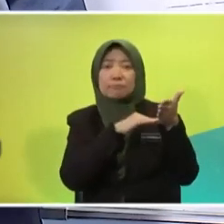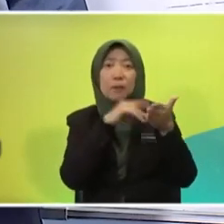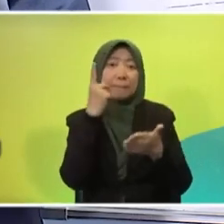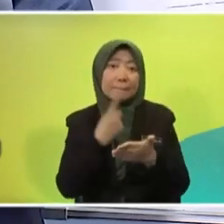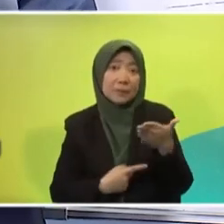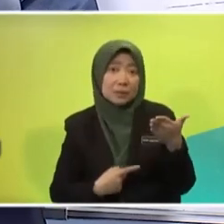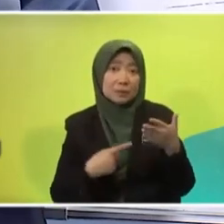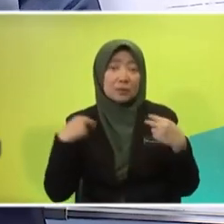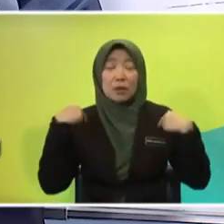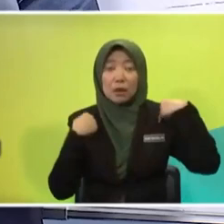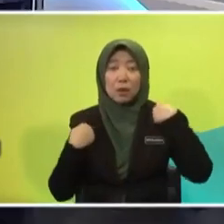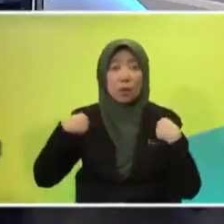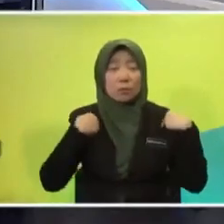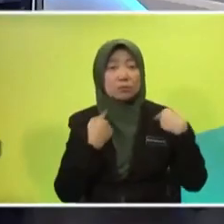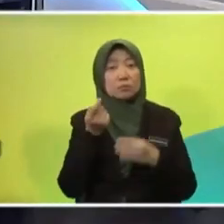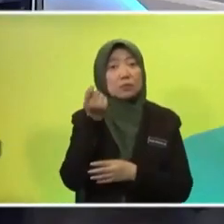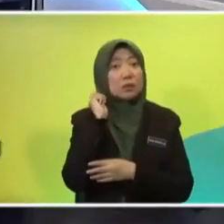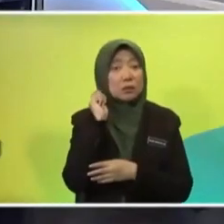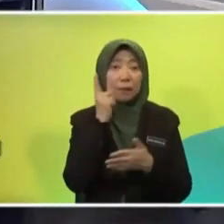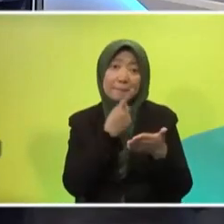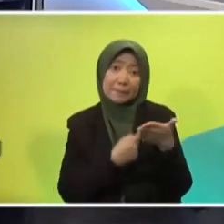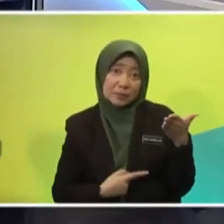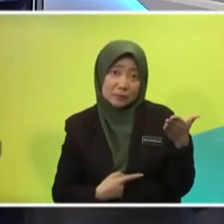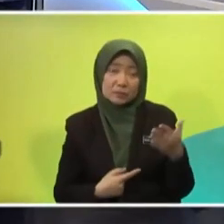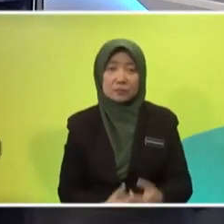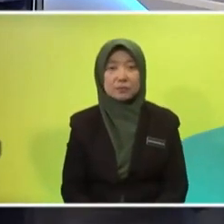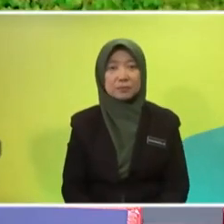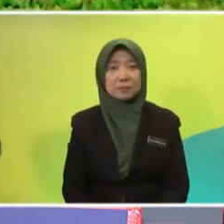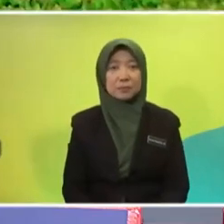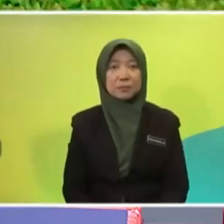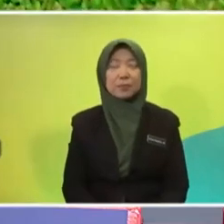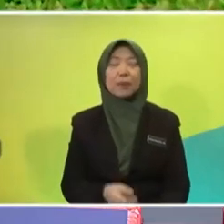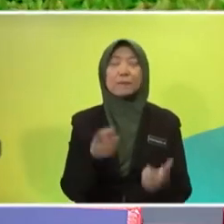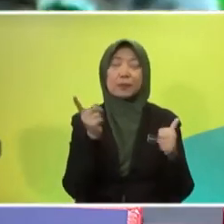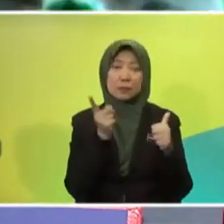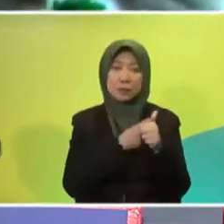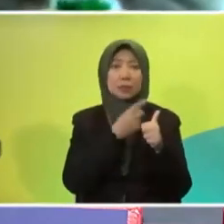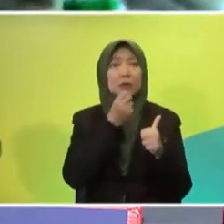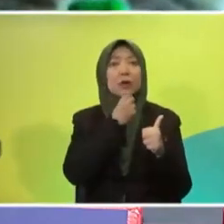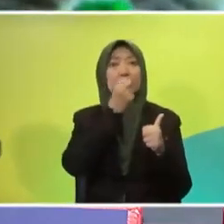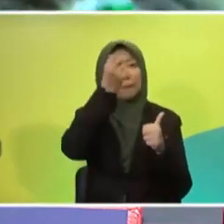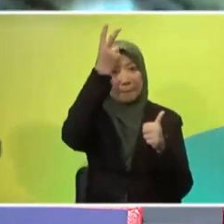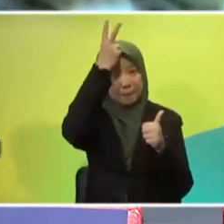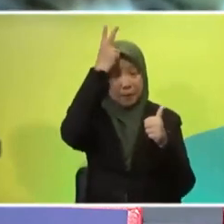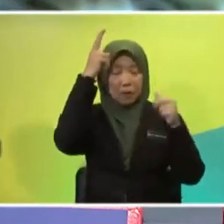tadi? Okey, Kak Rina boleh tolong cikgu tak? Tadi kita belajar kambing,